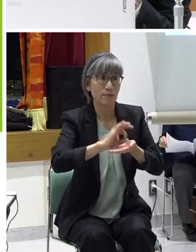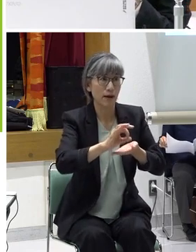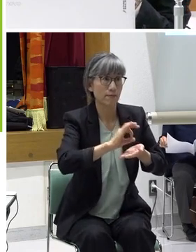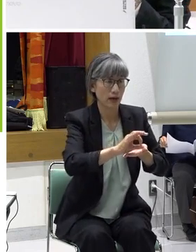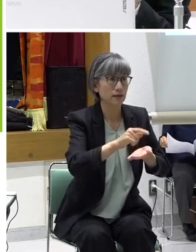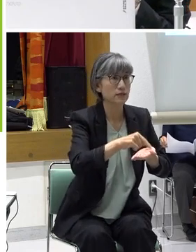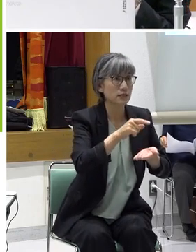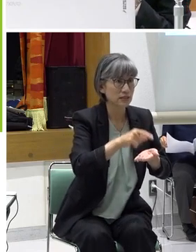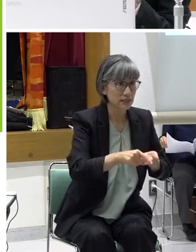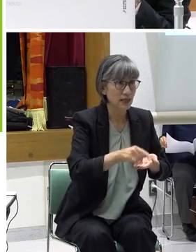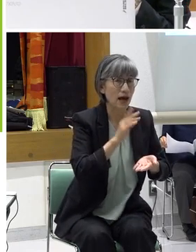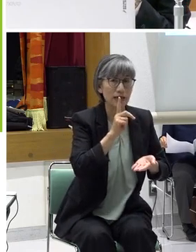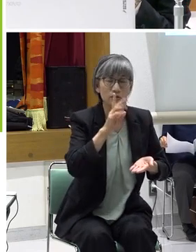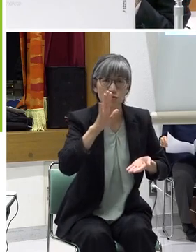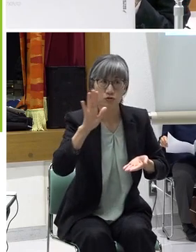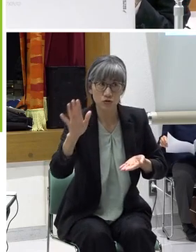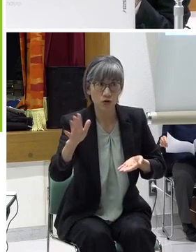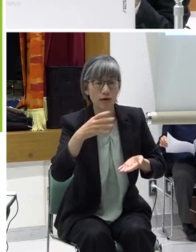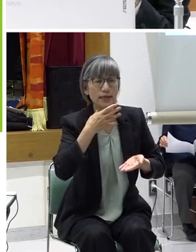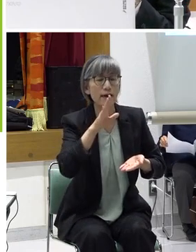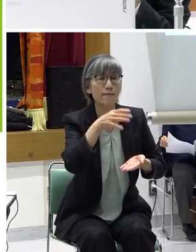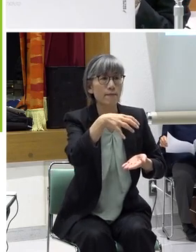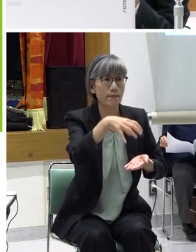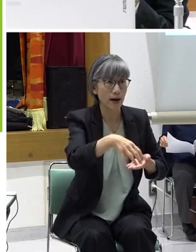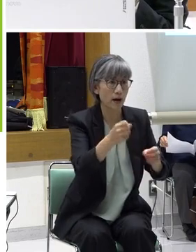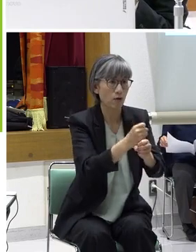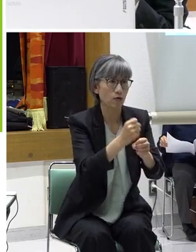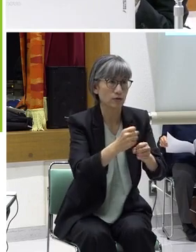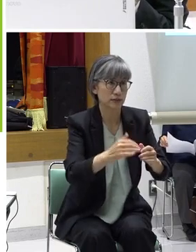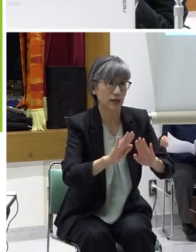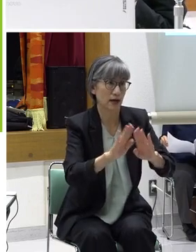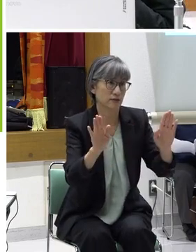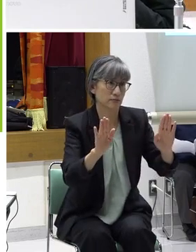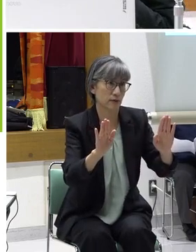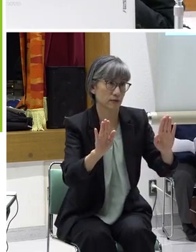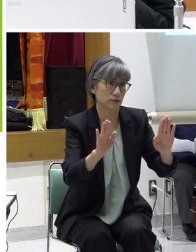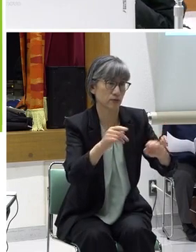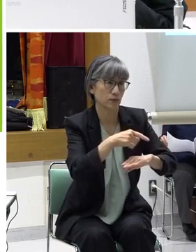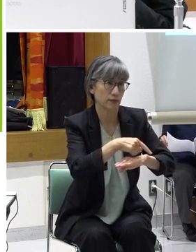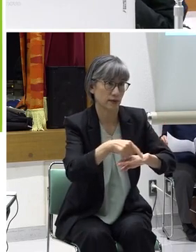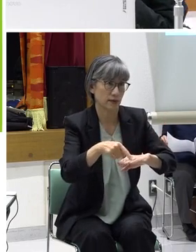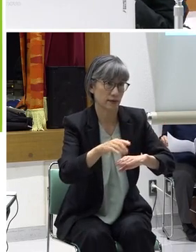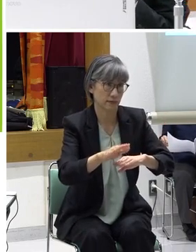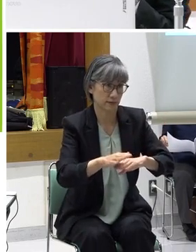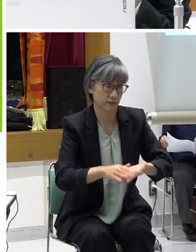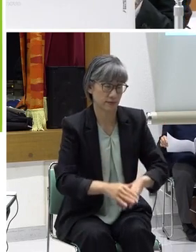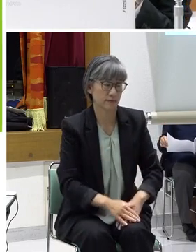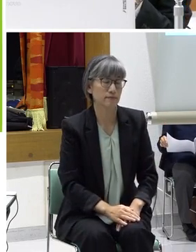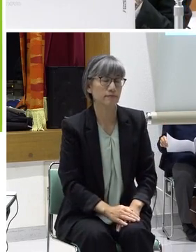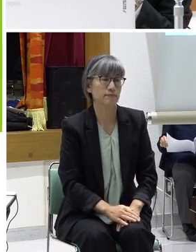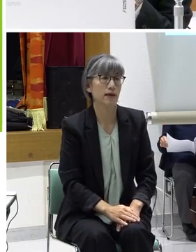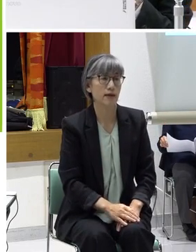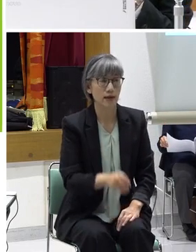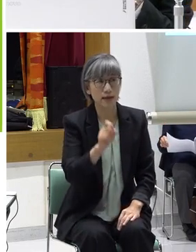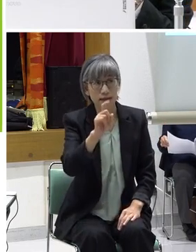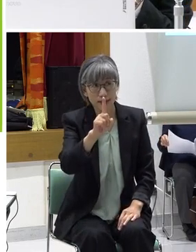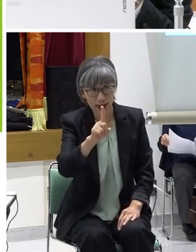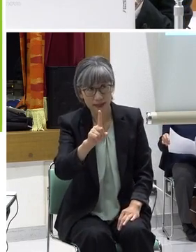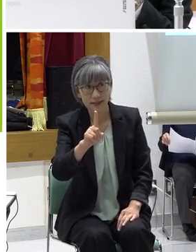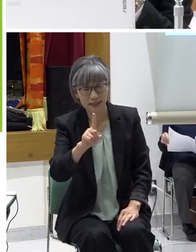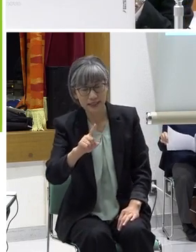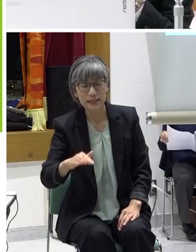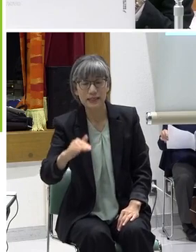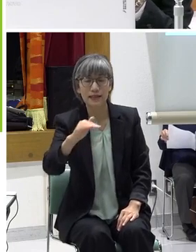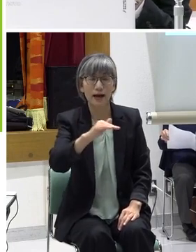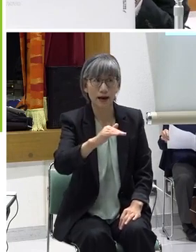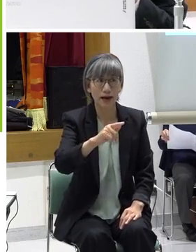後現場がバリアフリー化されていくという流れでございます。第一段階の基本構想の見直し